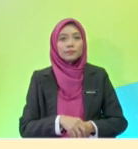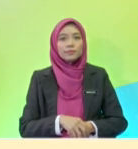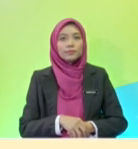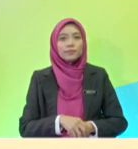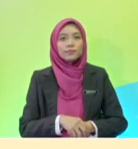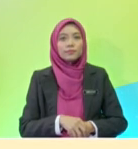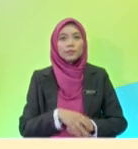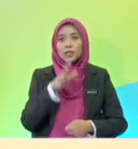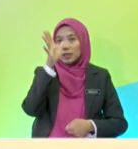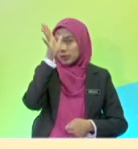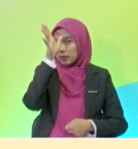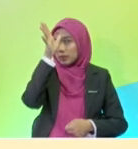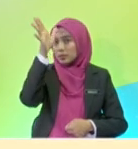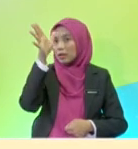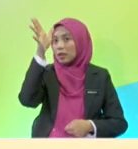Datuk